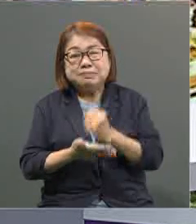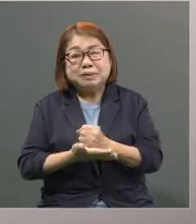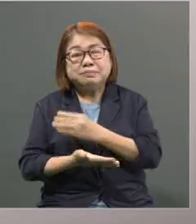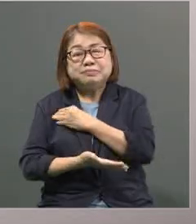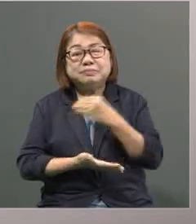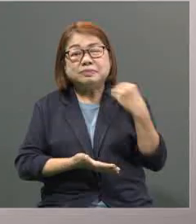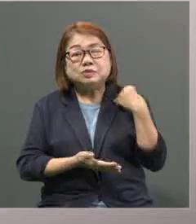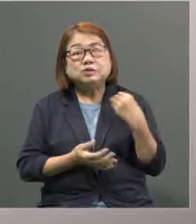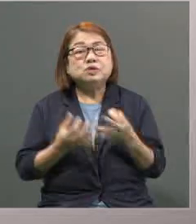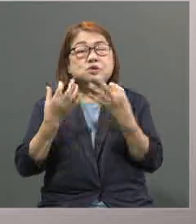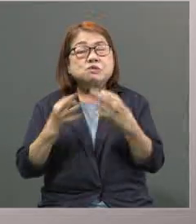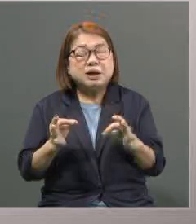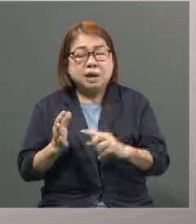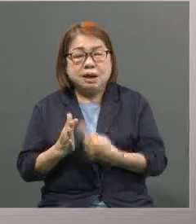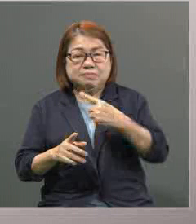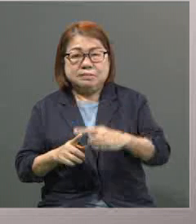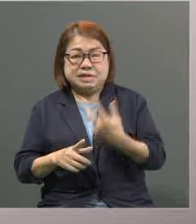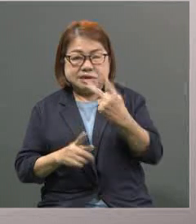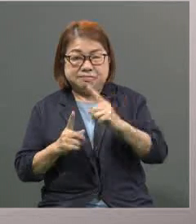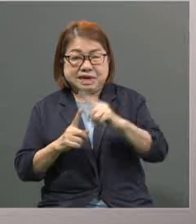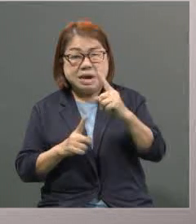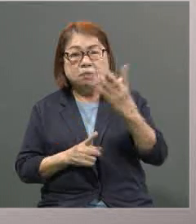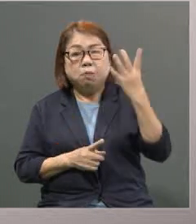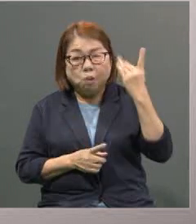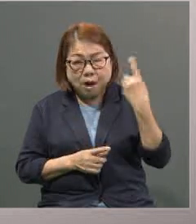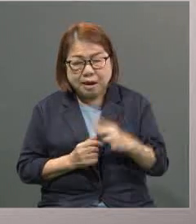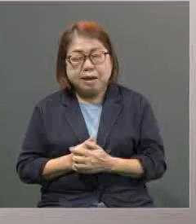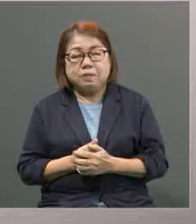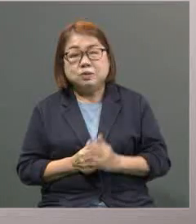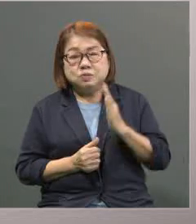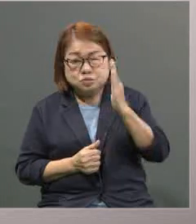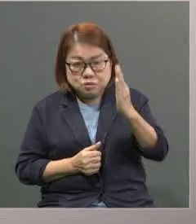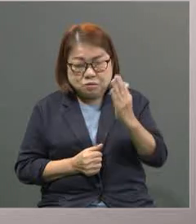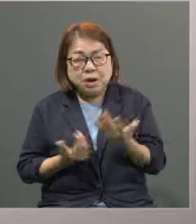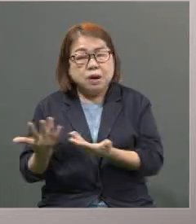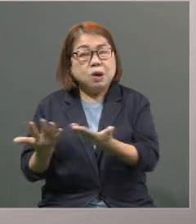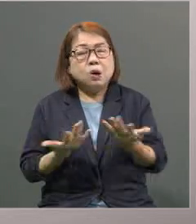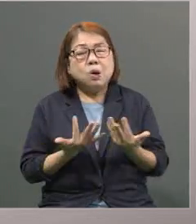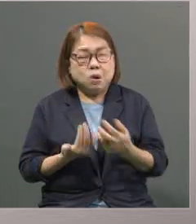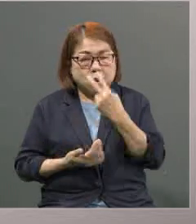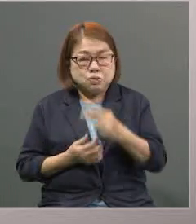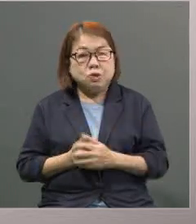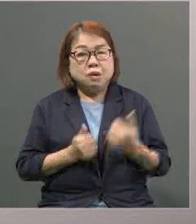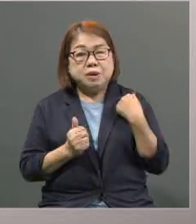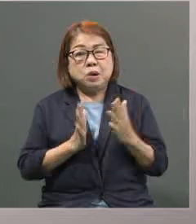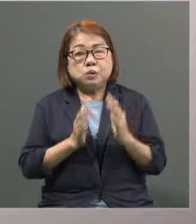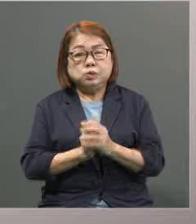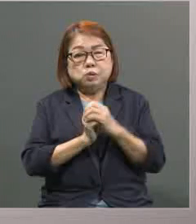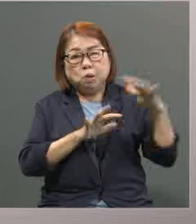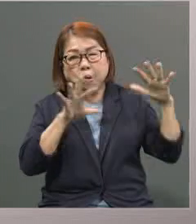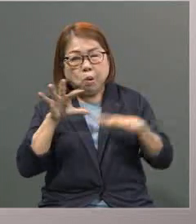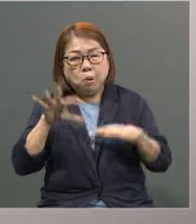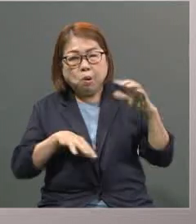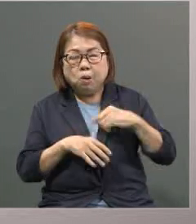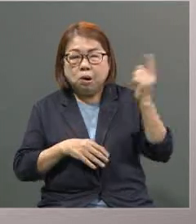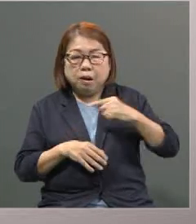จีนเนี่ยมันเริ่มไปตั้งแต่ 1มีนาคมซึ่งก็คือเมื่อวานนี้หลังจากเนี้ยรอได้เลยนะครับว่าจะมีนักท่องเที่ยวจีนมาเที่ยวเมืองไทยเพิ่ม